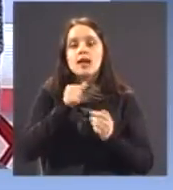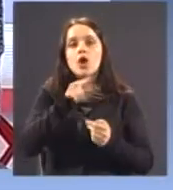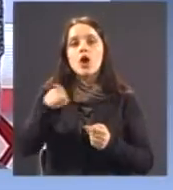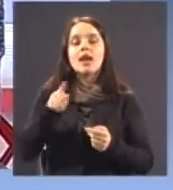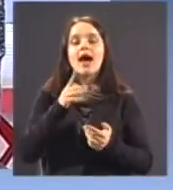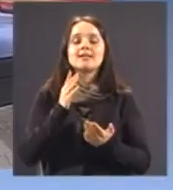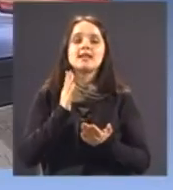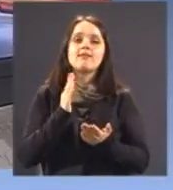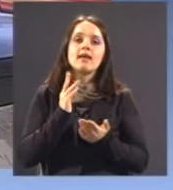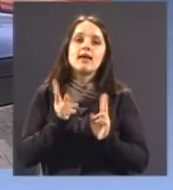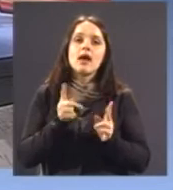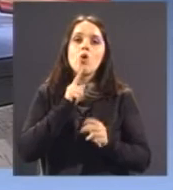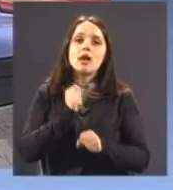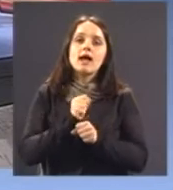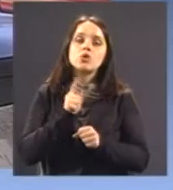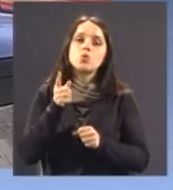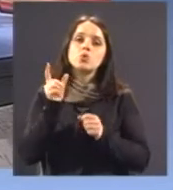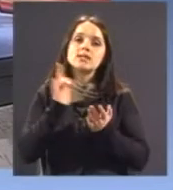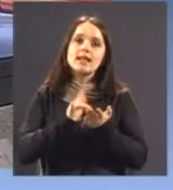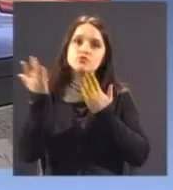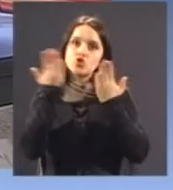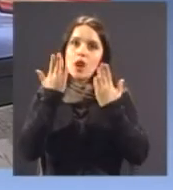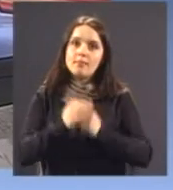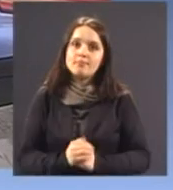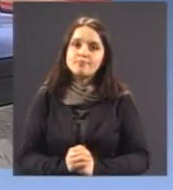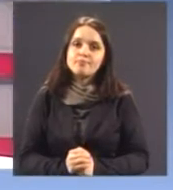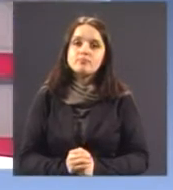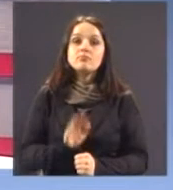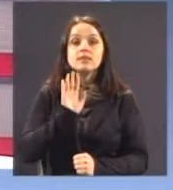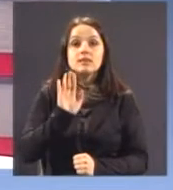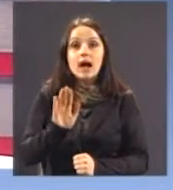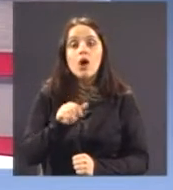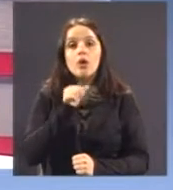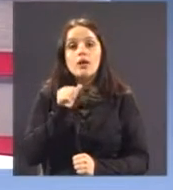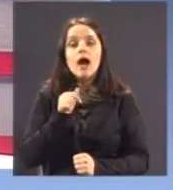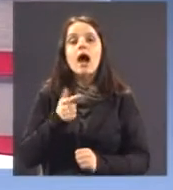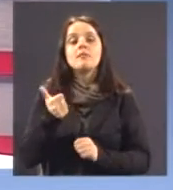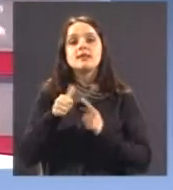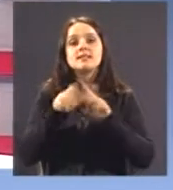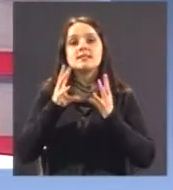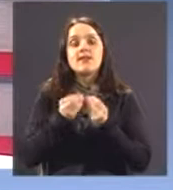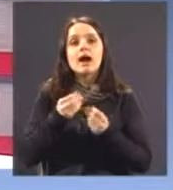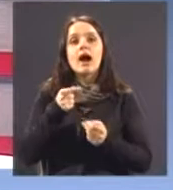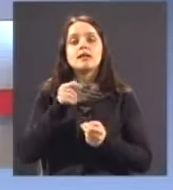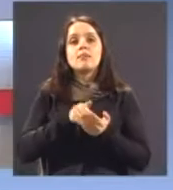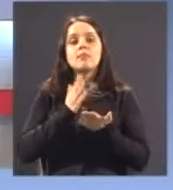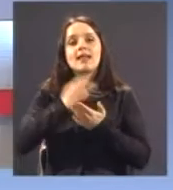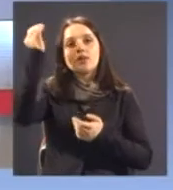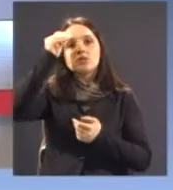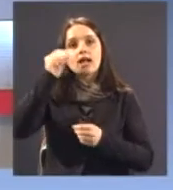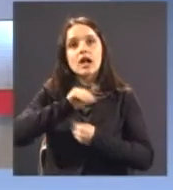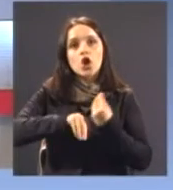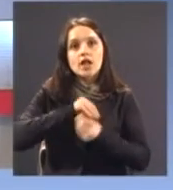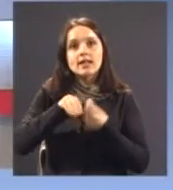školama. Tako je, ali prije svega educiran treba biti roditelj. Sa nama je možda najbolji primjer je